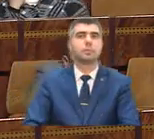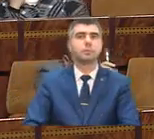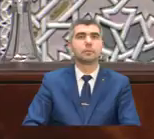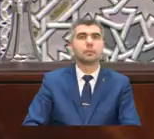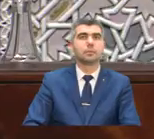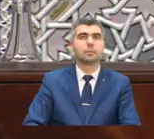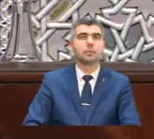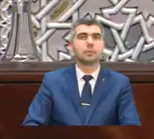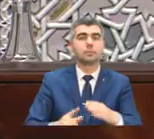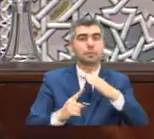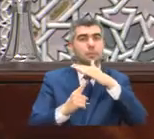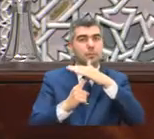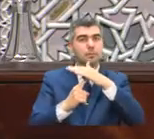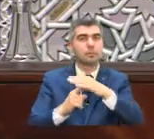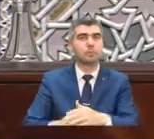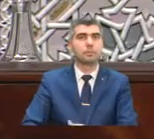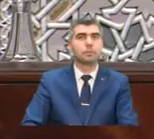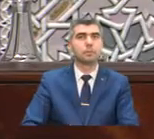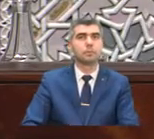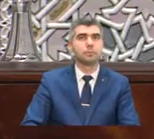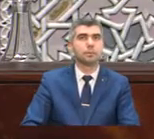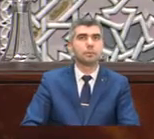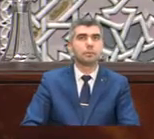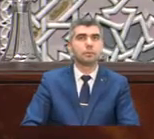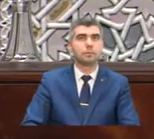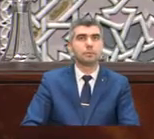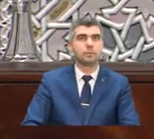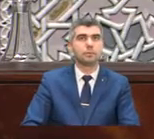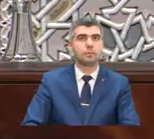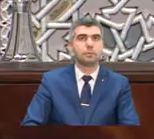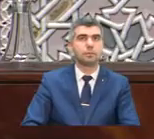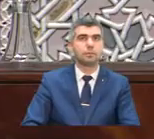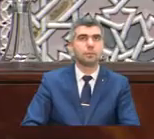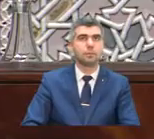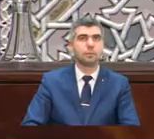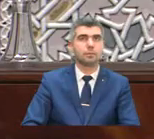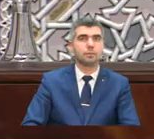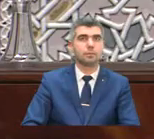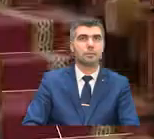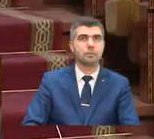نقطة نظام، تفضل السيد الرئيس. مزيان يعرفوا الناس.